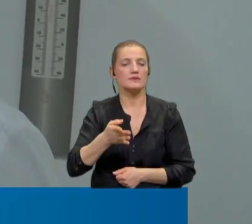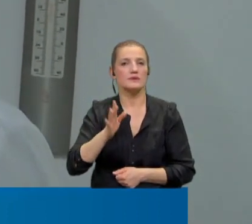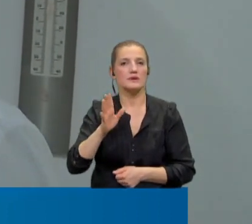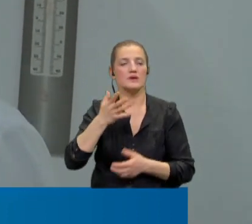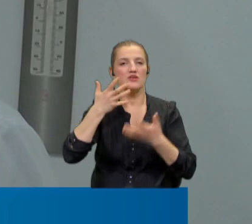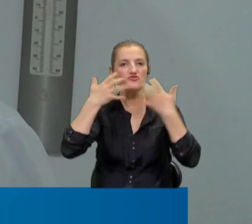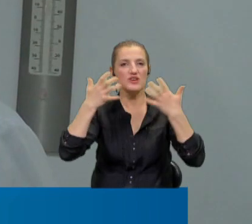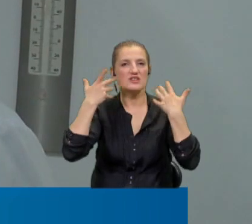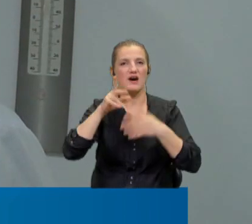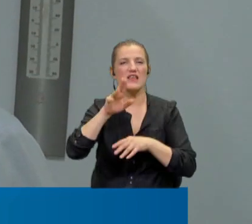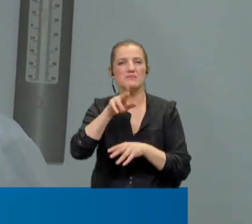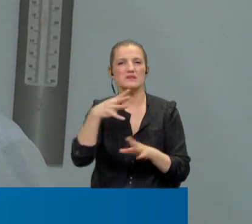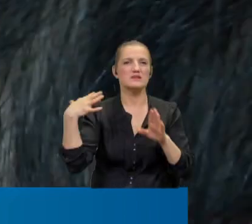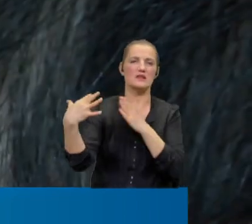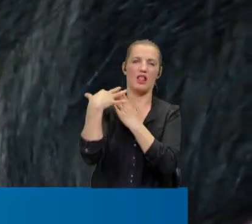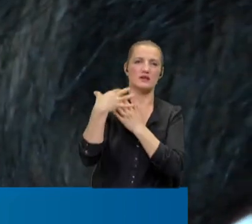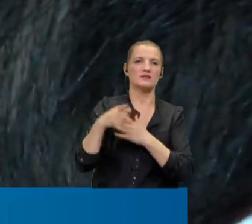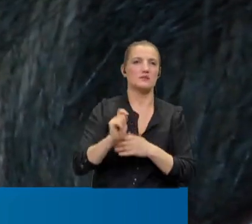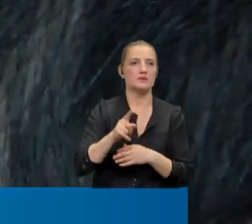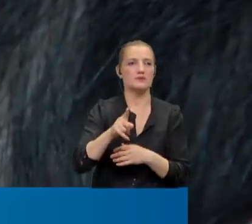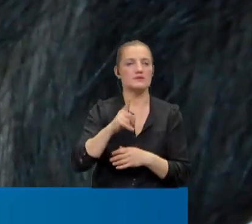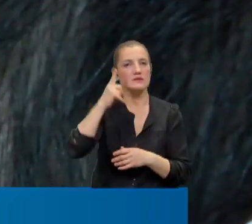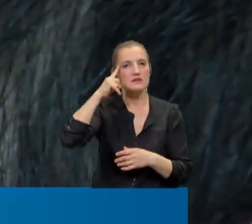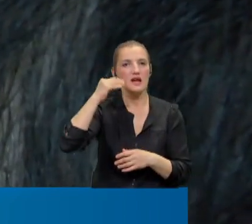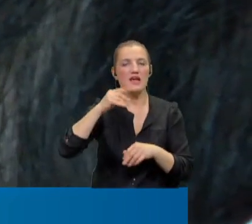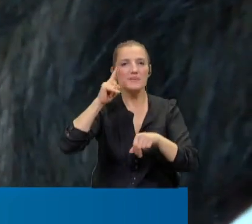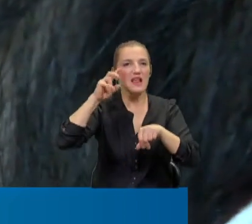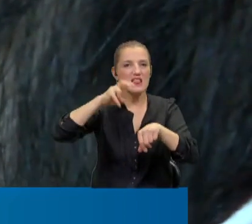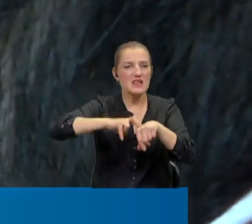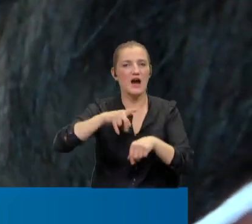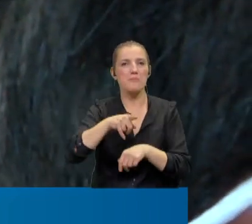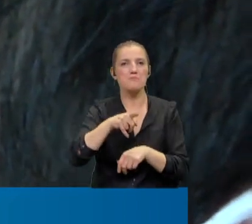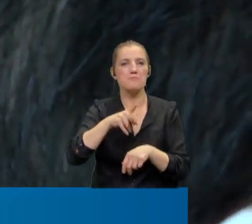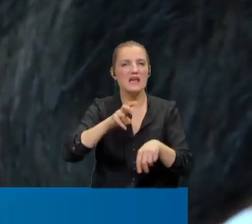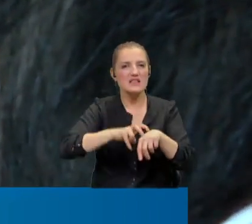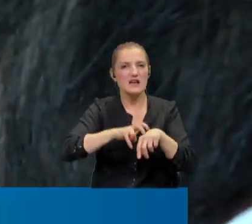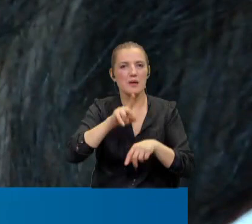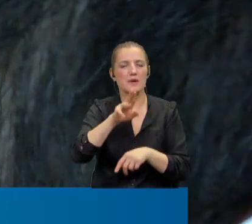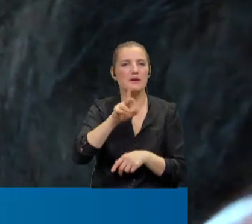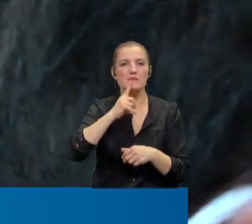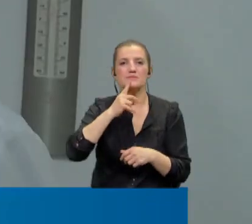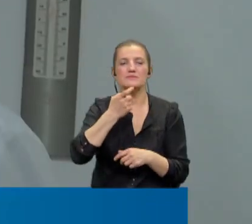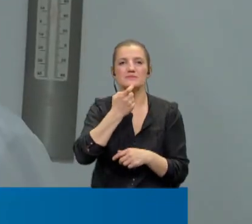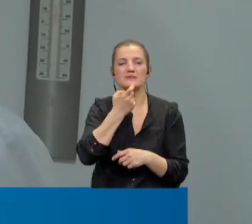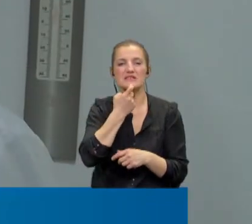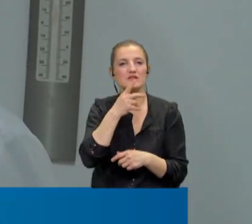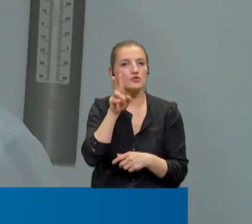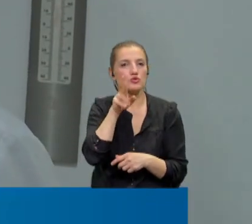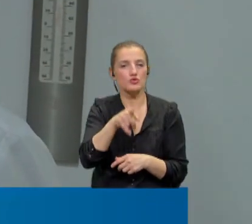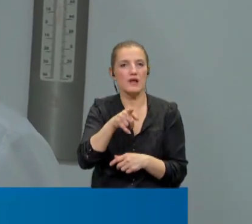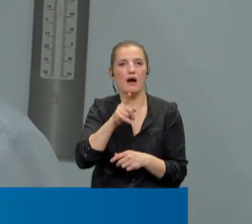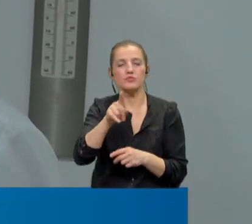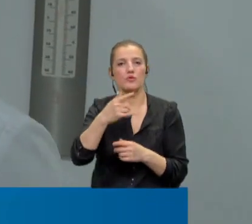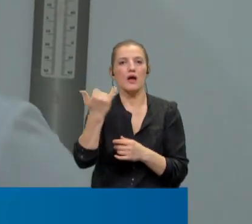canım acı hissesi adı Çünkü sanki bir intikam hissi alır gibi yaptı Senin son günü yapılan bu hakaret e